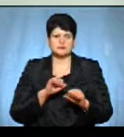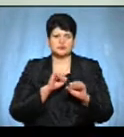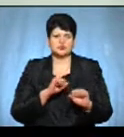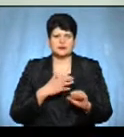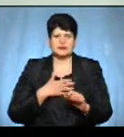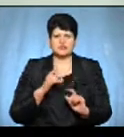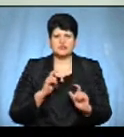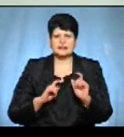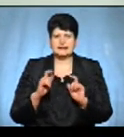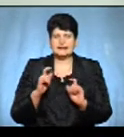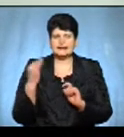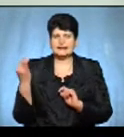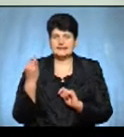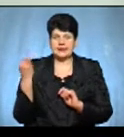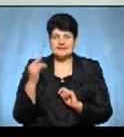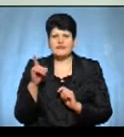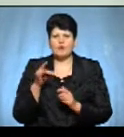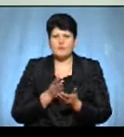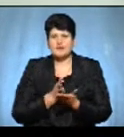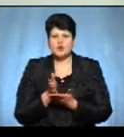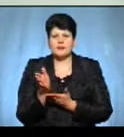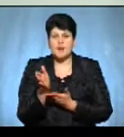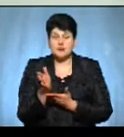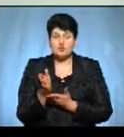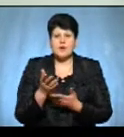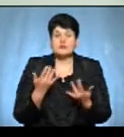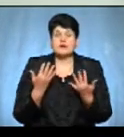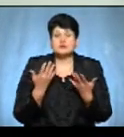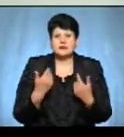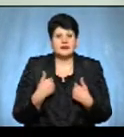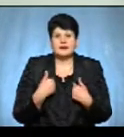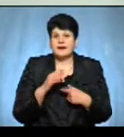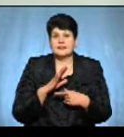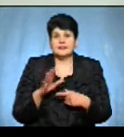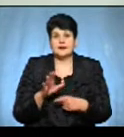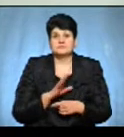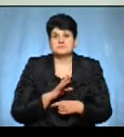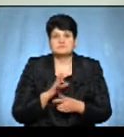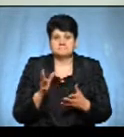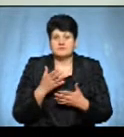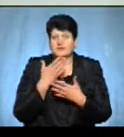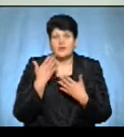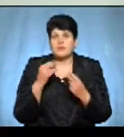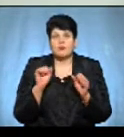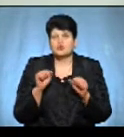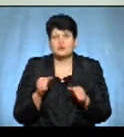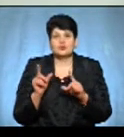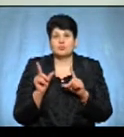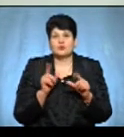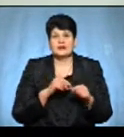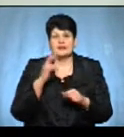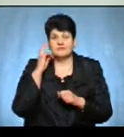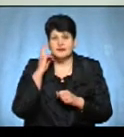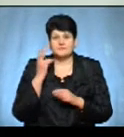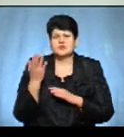відстоювання наших інтересів про європейську напрямку. Ось, але оскільки я не з заможної родини, не мав ні можливості ні поїхати, і